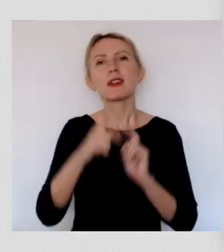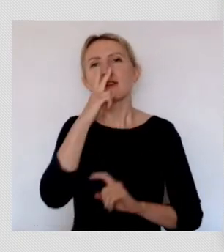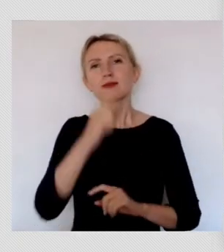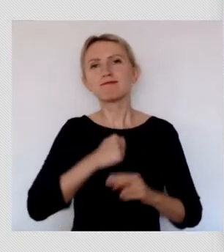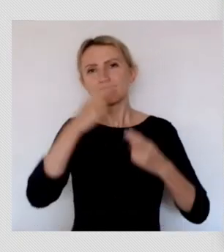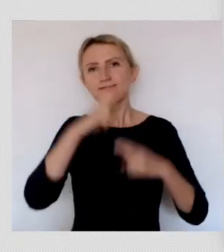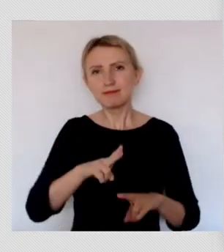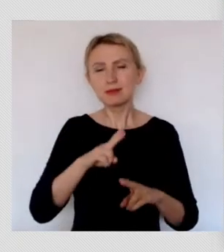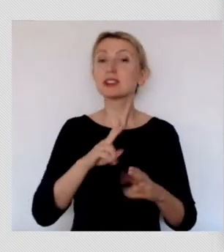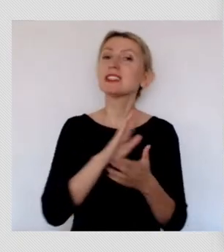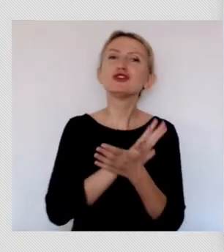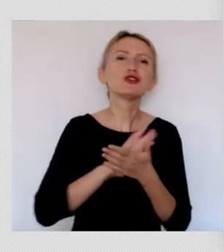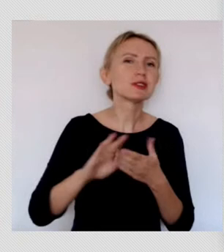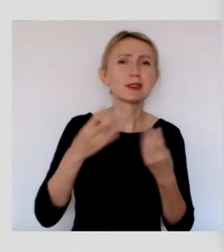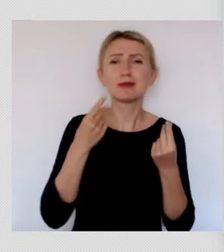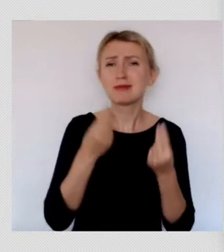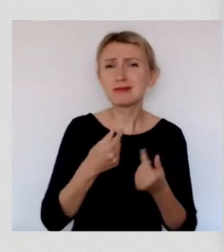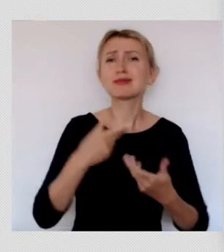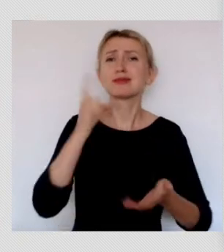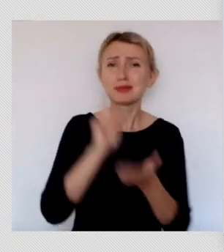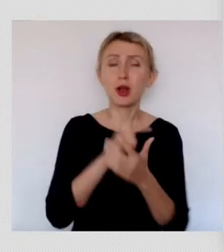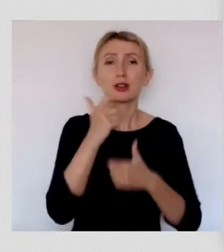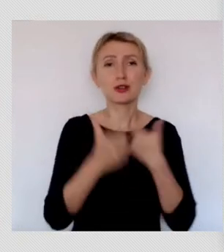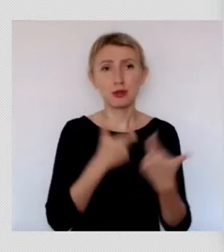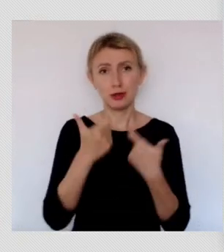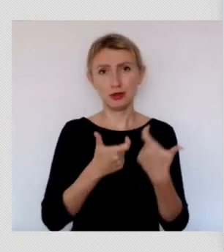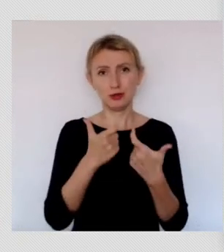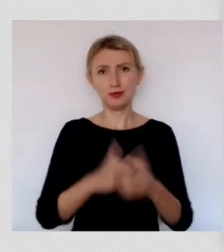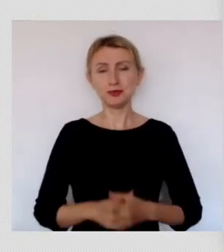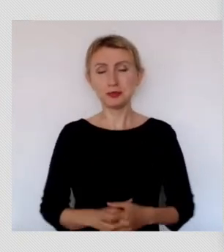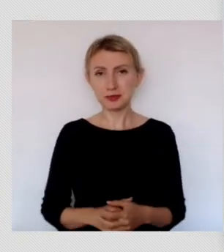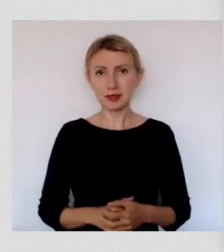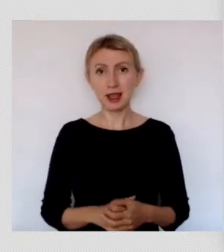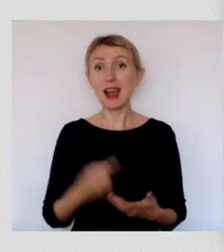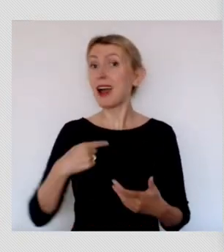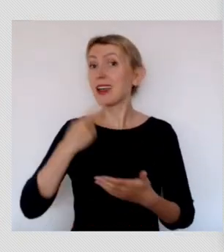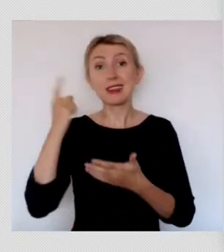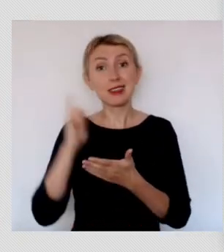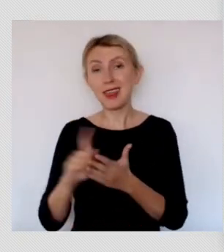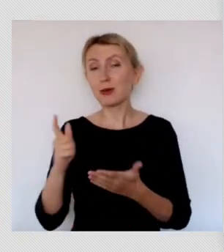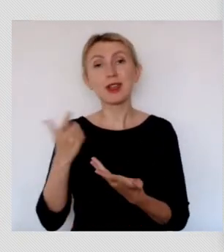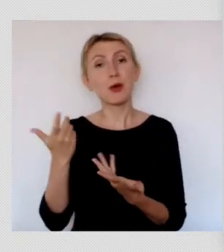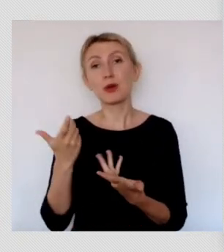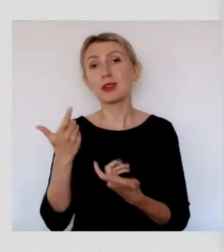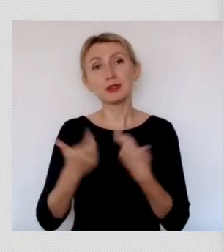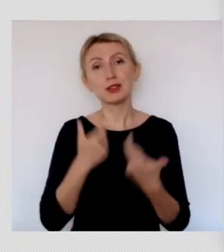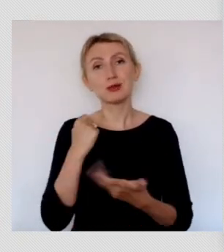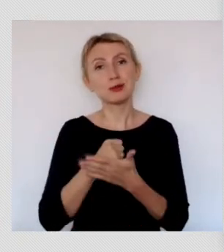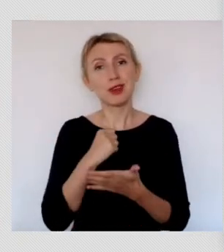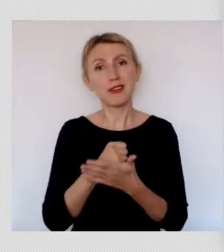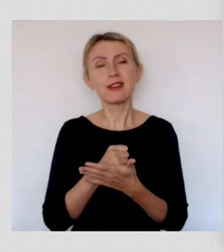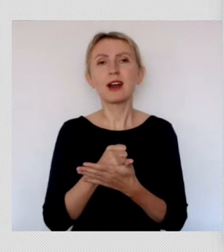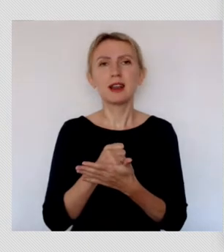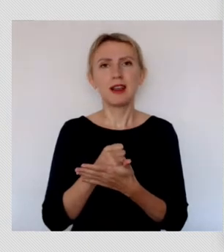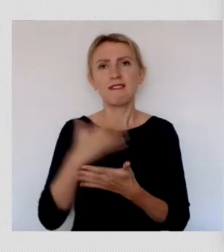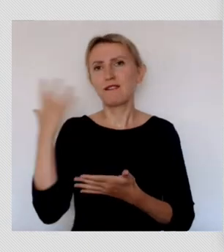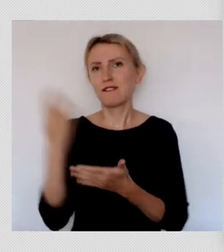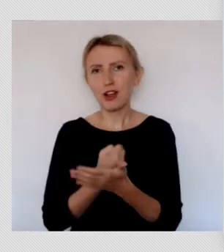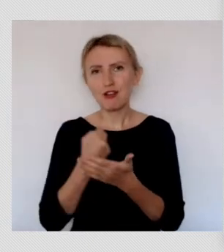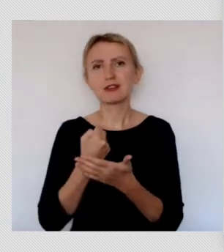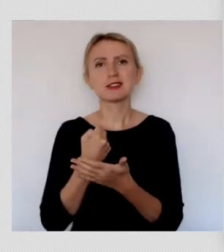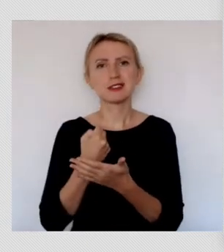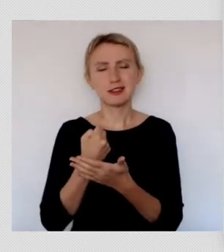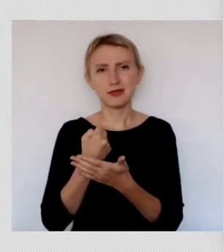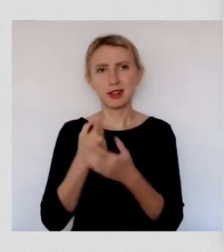pieniądze do polityki, finansowanie publiczne, to są olbrzymie sukcesy. Nie udało nam się rozwiązać kwestii nadużywania